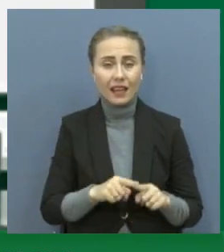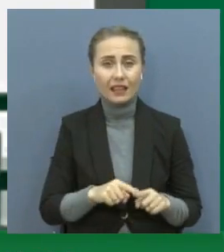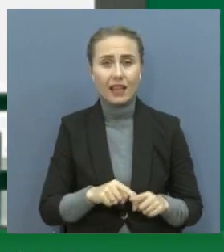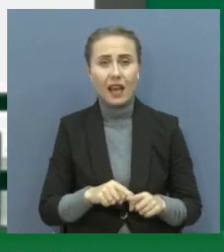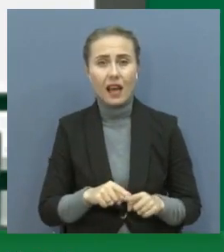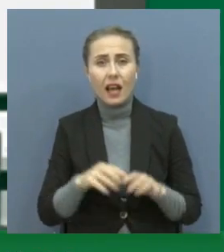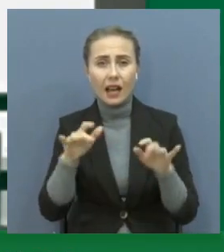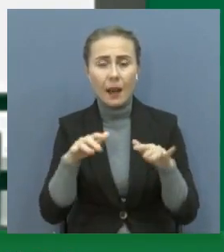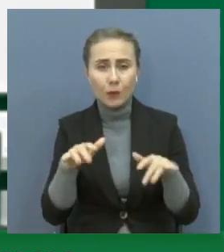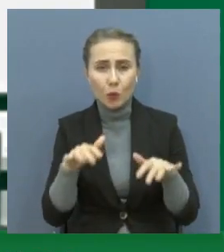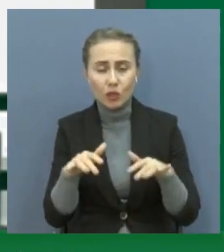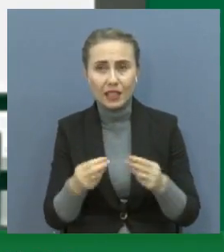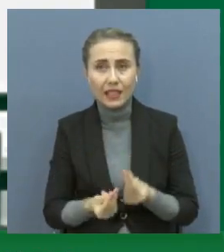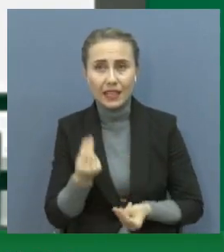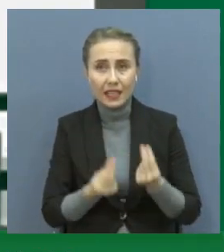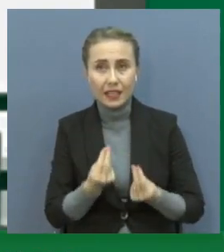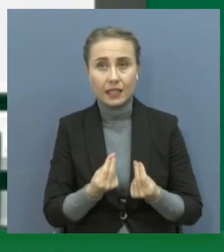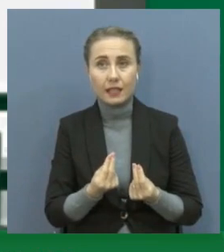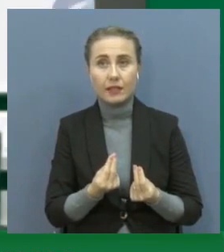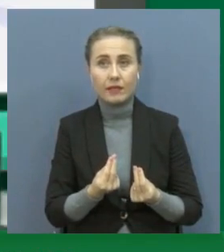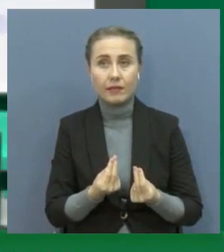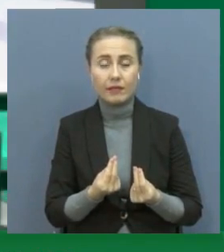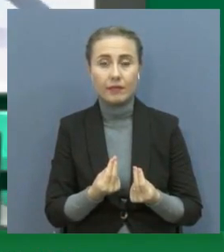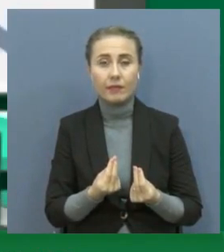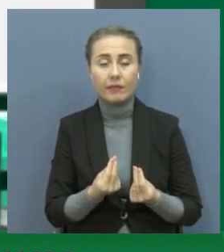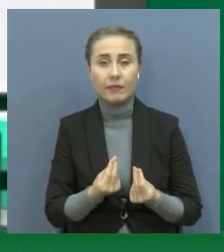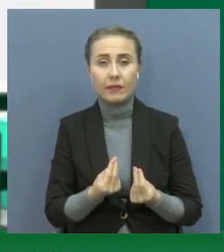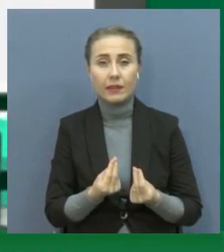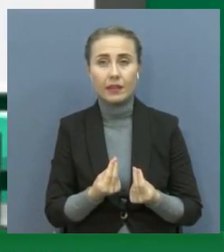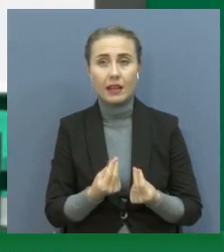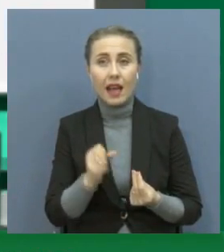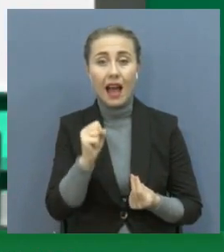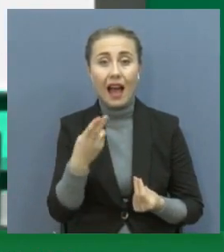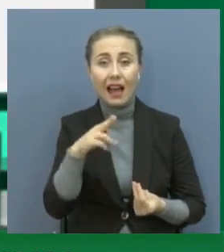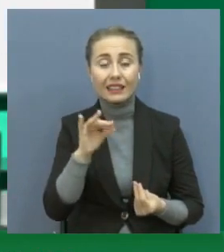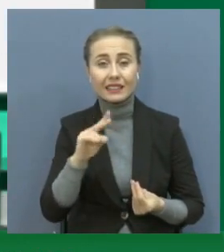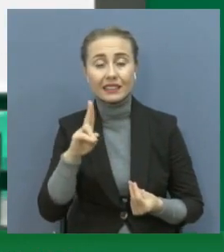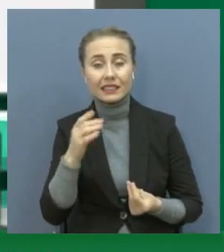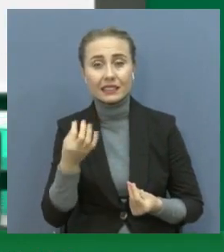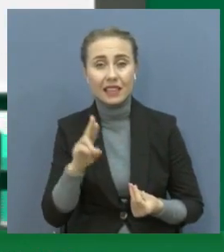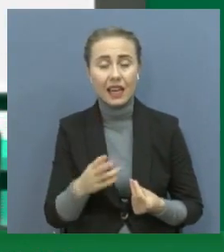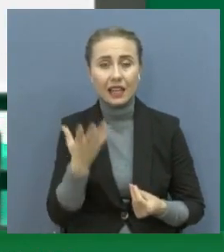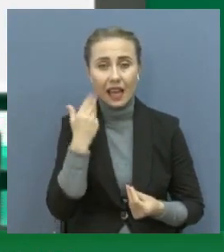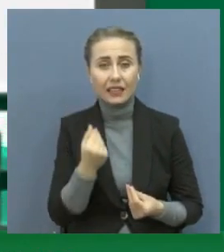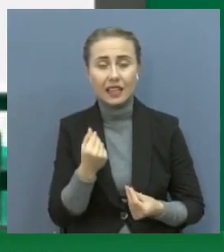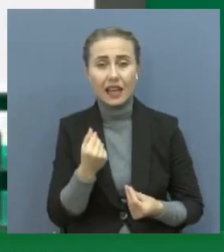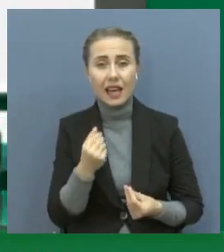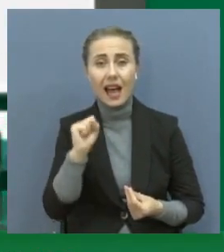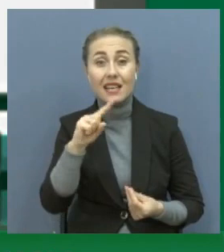компьютерными играми, угу. Вот. И аддикция – это когда азартные игры вплоть